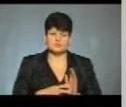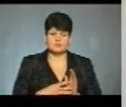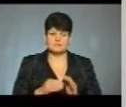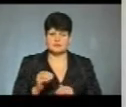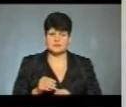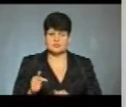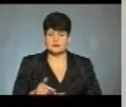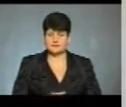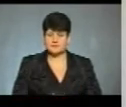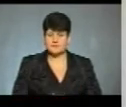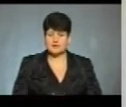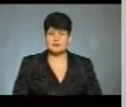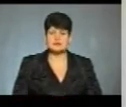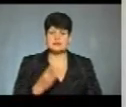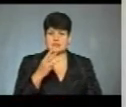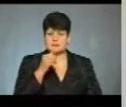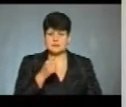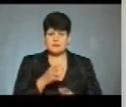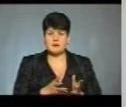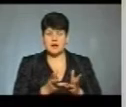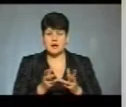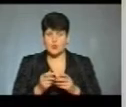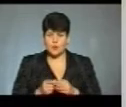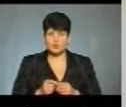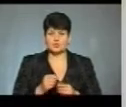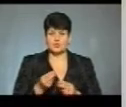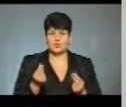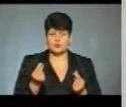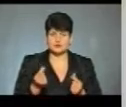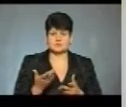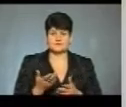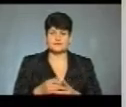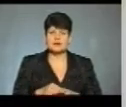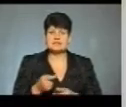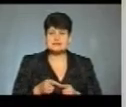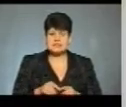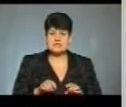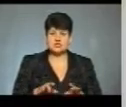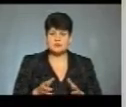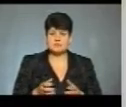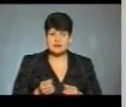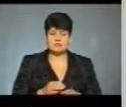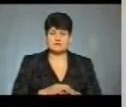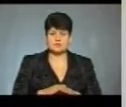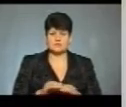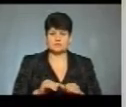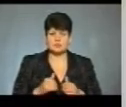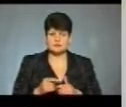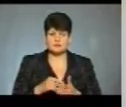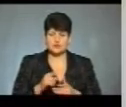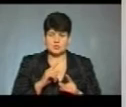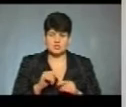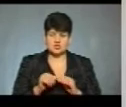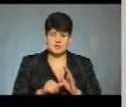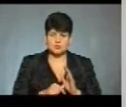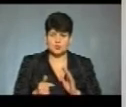За 3 місяці тернополянам перерахують платіжки за гарячу воду та теплопостачання. Таке рішення прийняли на виконкомі міської ради